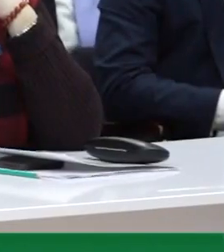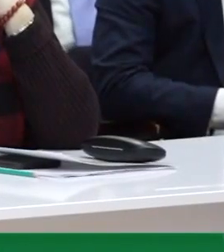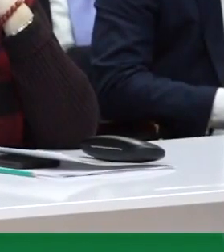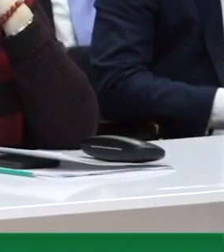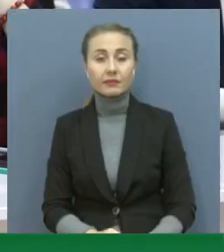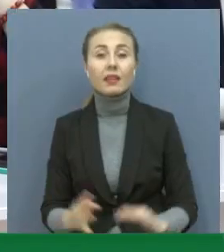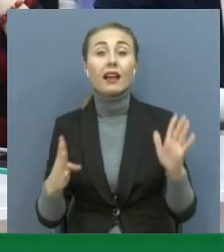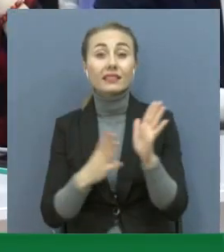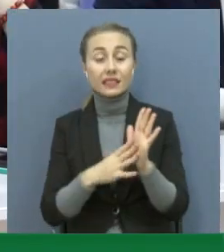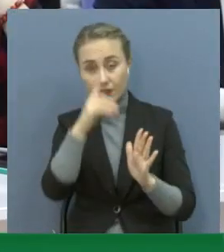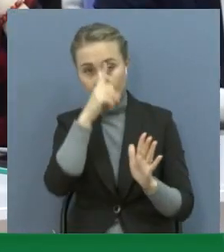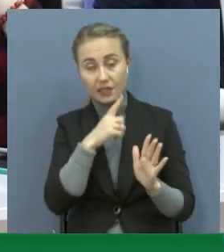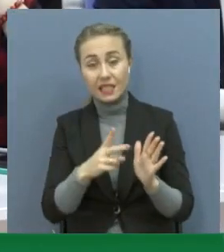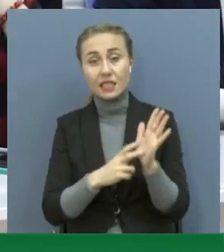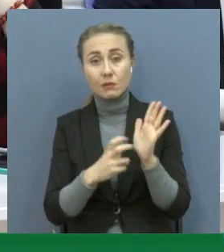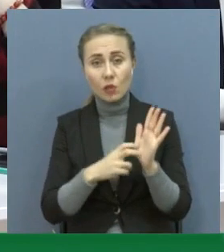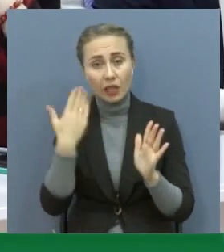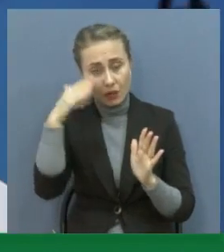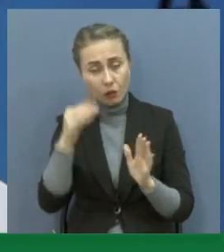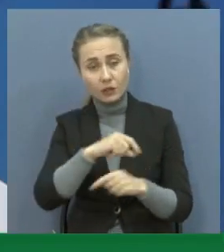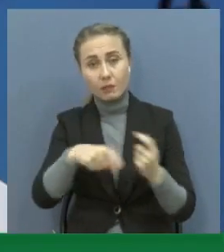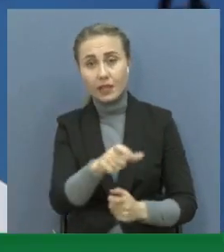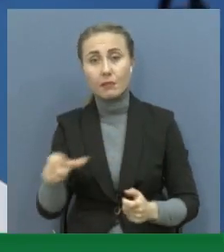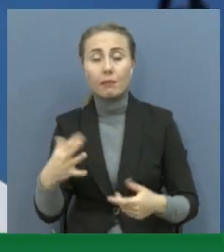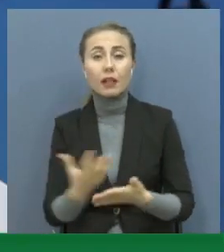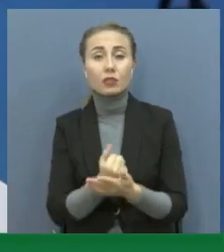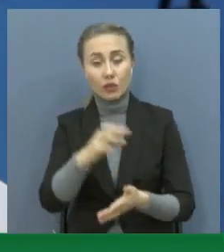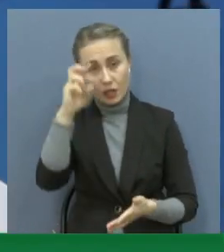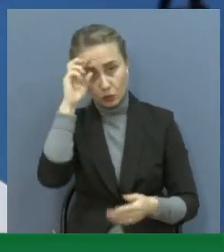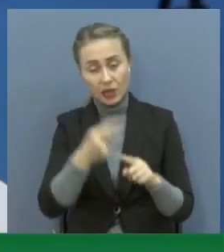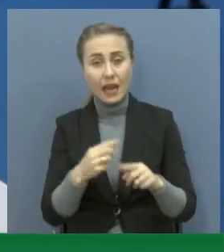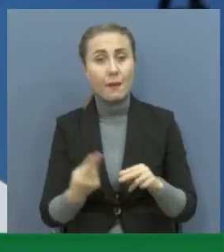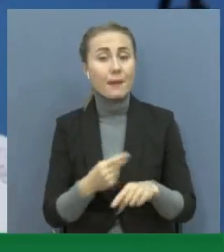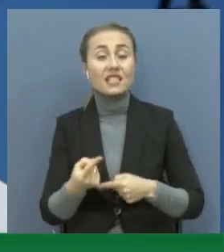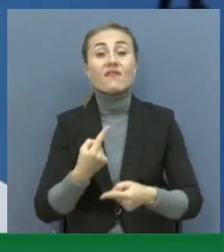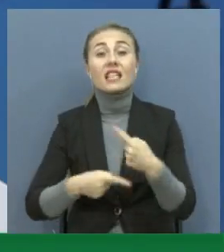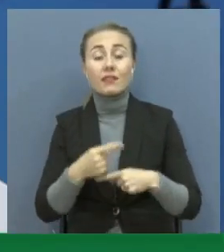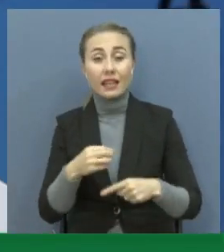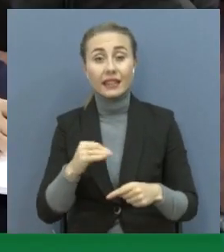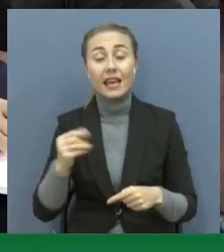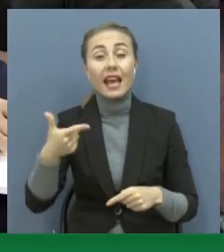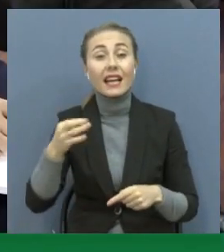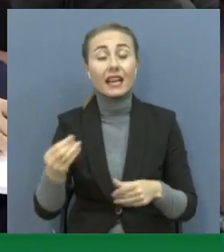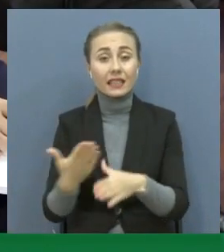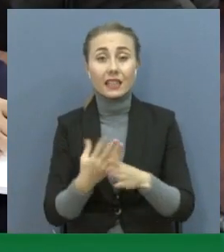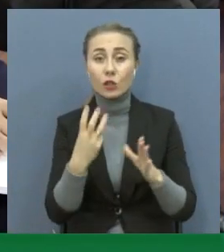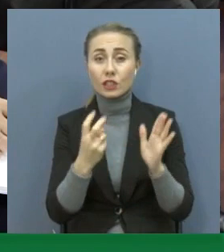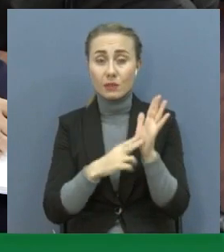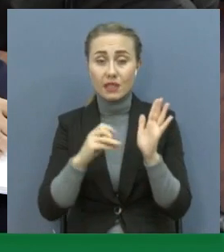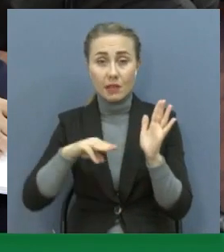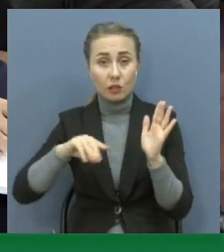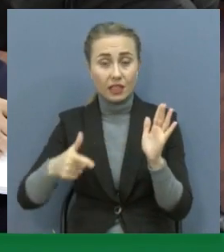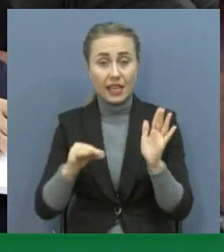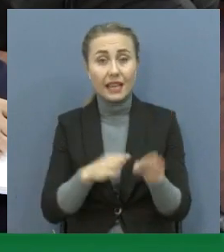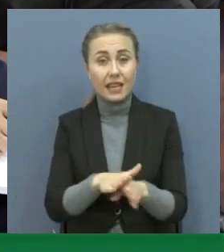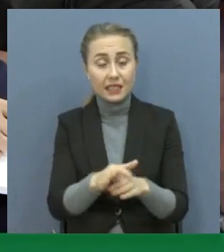За 9 месяцев 700 акмолинских предпринимателей получили от государства безвозвратные гранты в размере 370 миллионов тенге